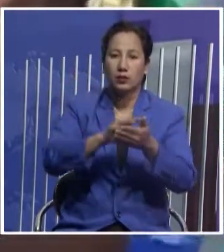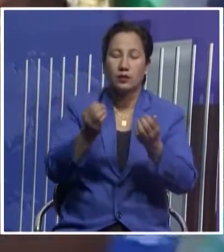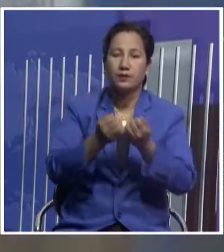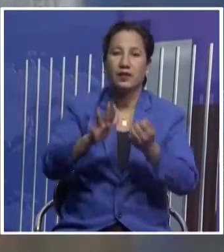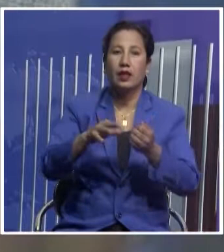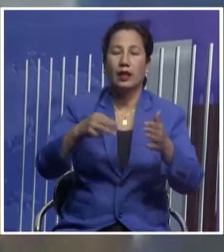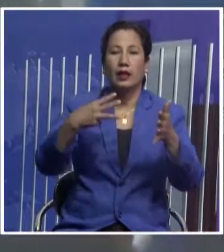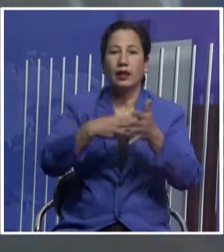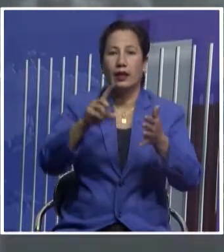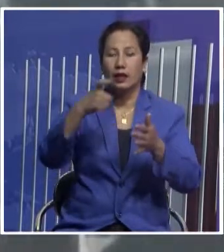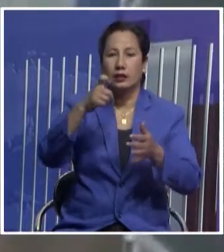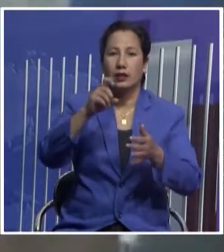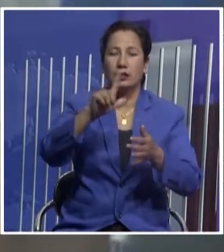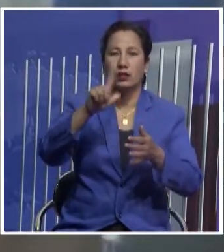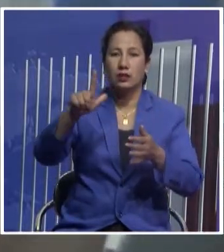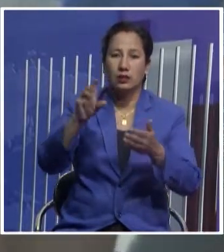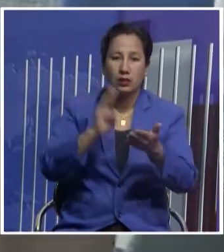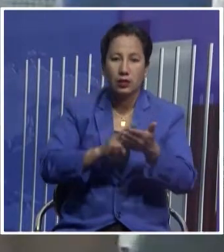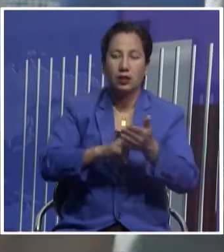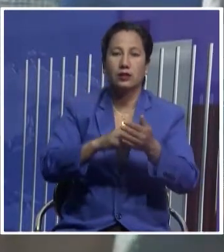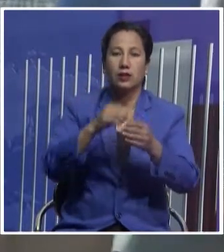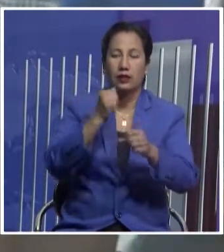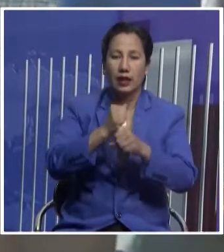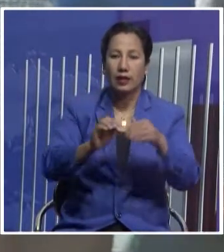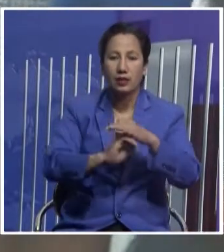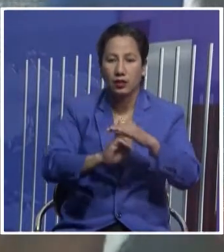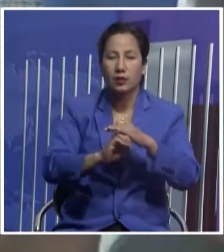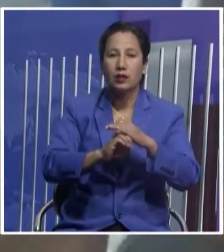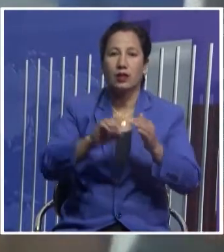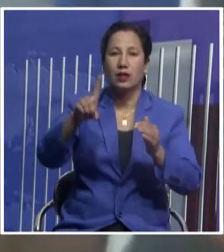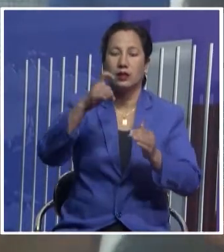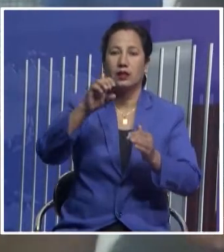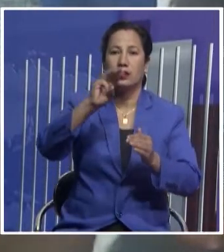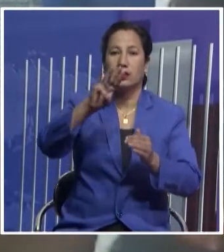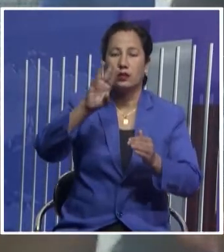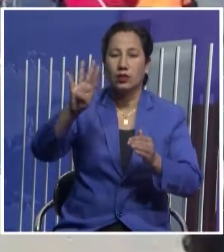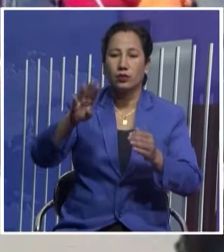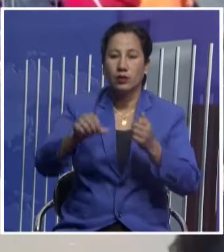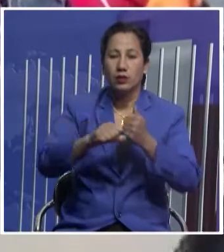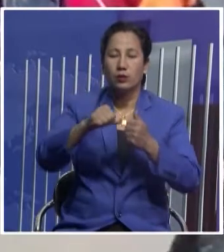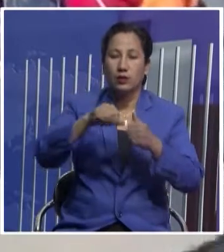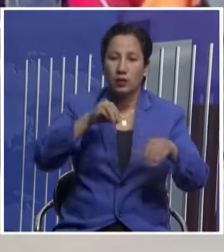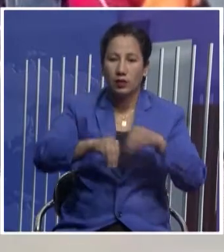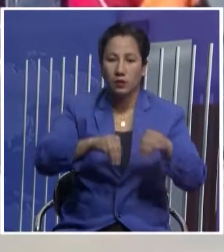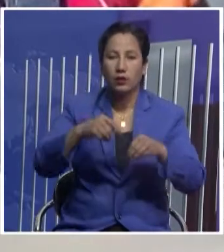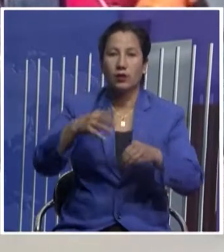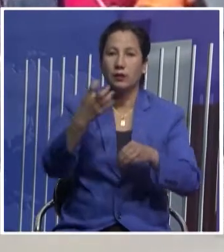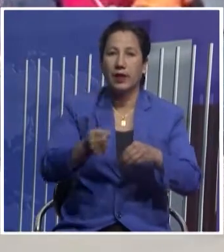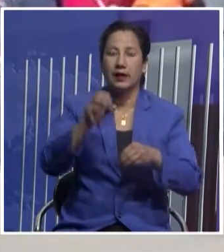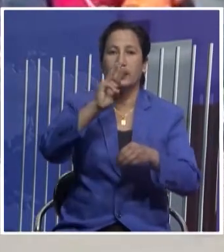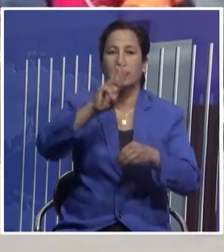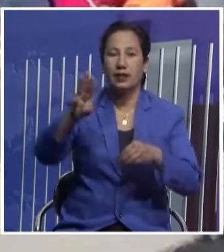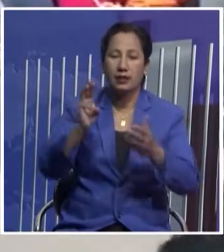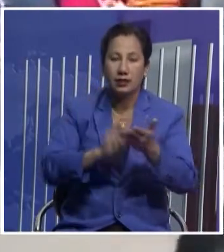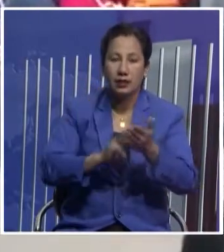अनुसार 167 सदस्यीय कार्यसमिति मध्य 134 पदमा निर्वाचन हुने र बाँकी 33 सदस्य